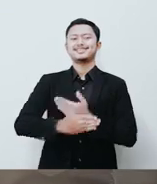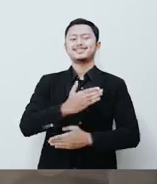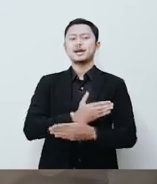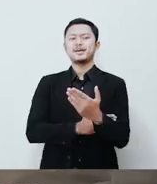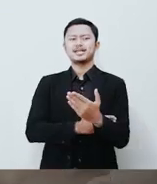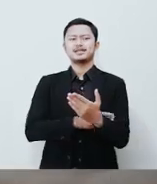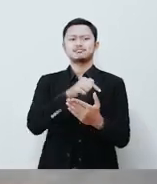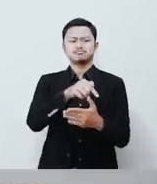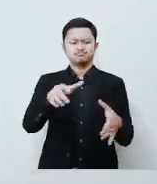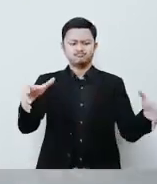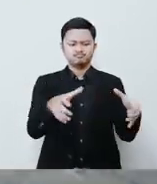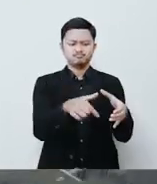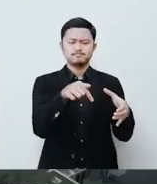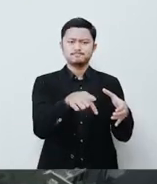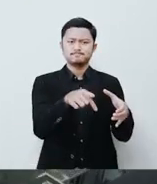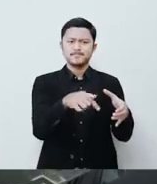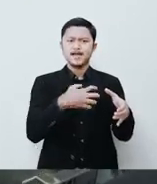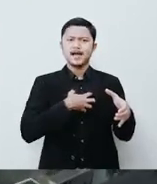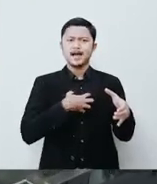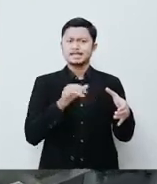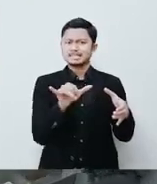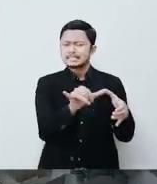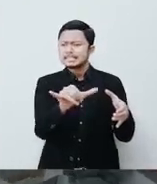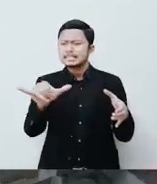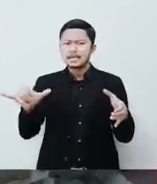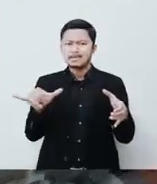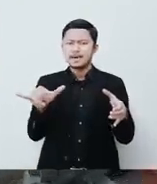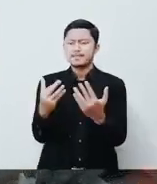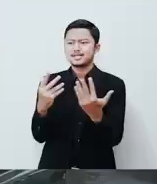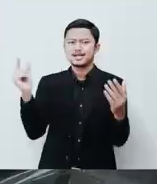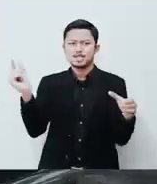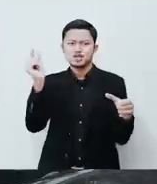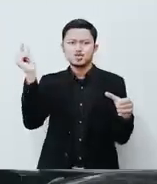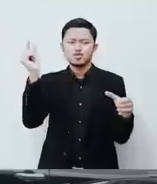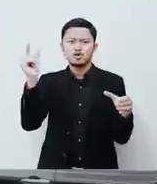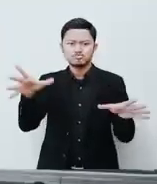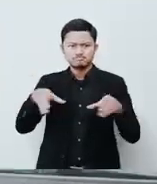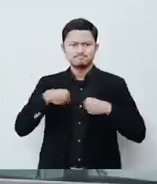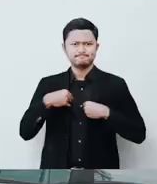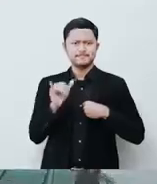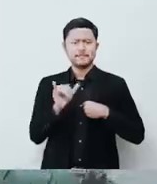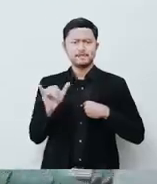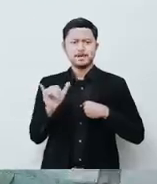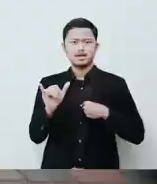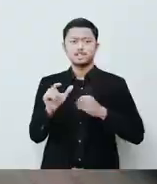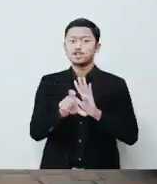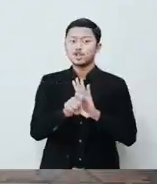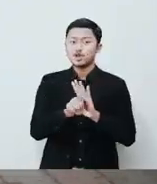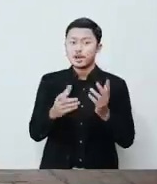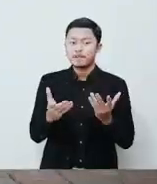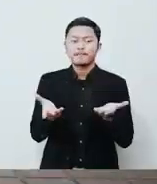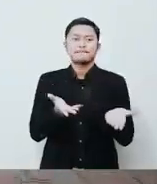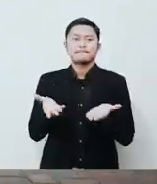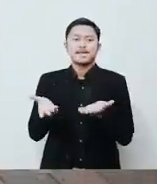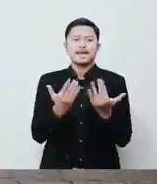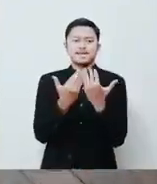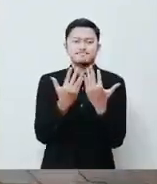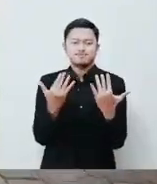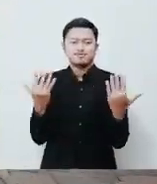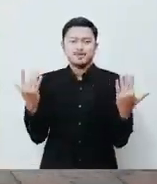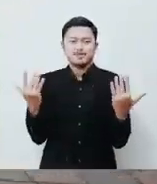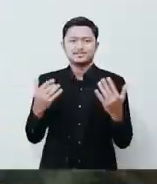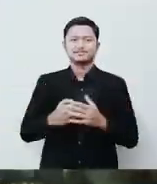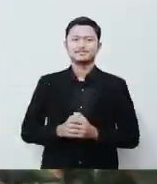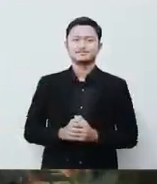penyandang disabilitas juga perlu mendapatkan hak yang sama seperti masyarakat biasa untuk mendapatkan pelayanan